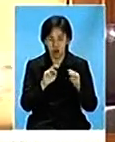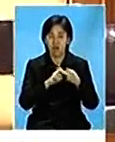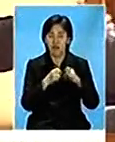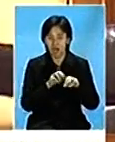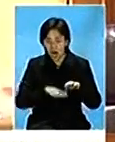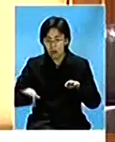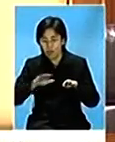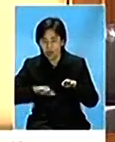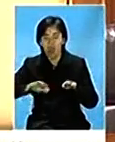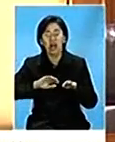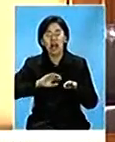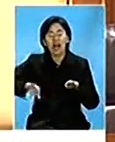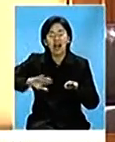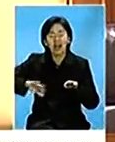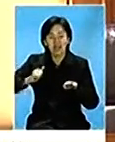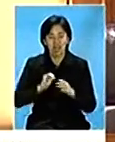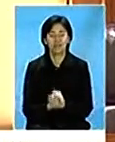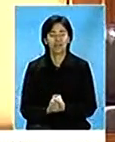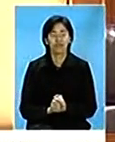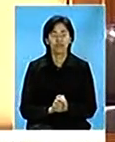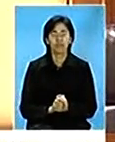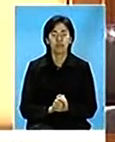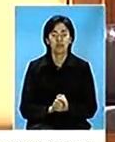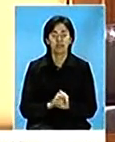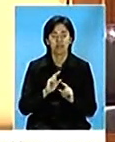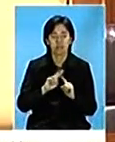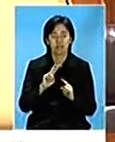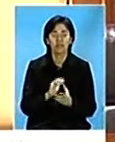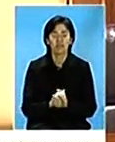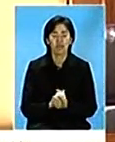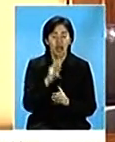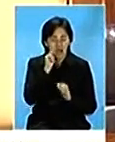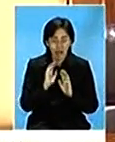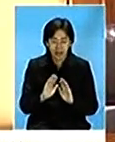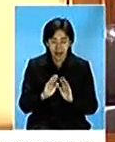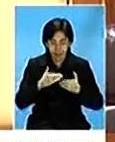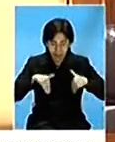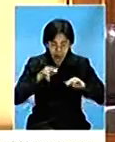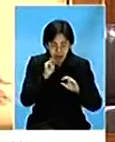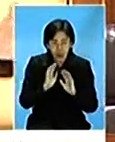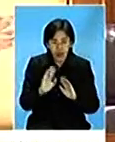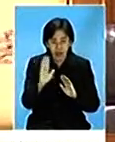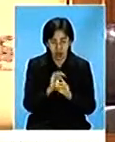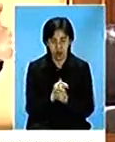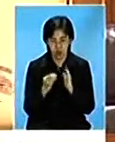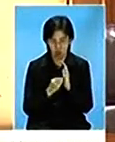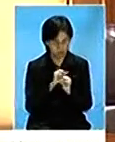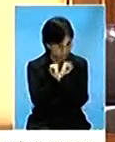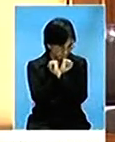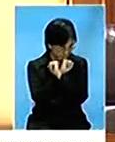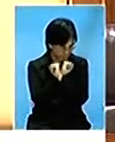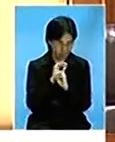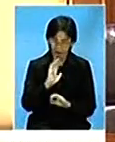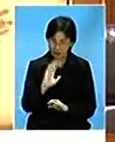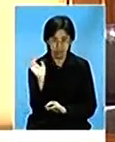เพราะมันจะออกข้างๆนะครับอันที่2เนี่ยต้องอย่า กักน้ำนะฮะเช่นไม่ให้น้ำเข้ากรุงเทพอย่างปีที่แล้วนะ